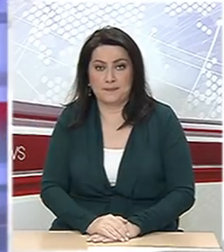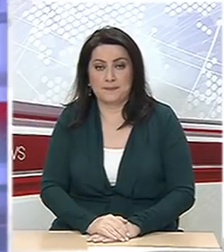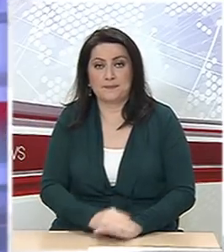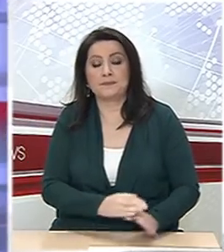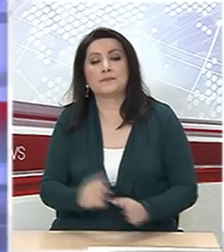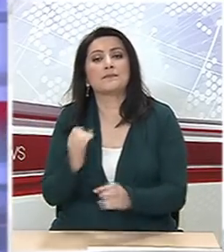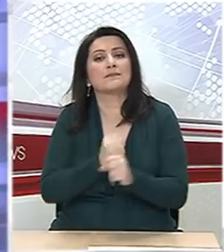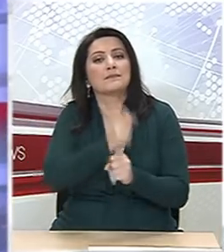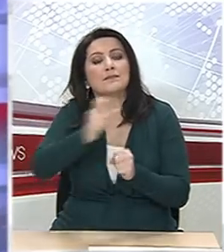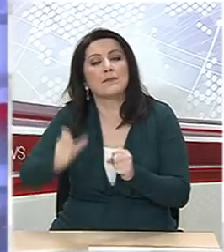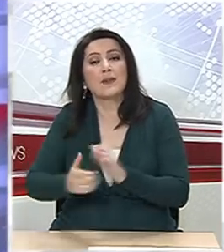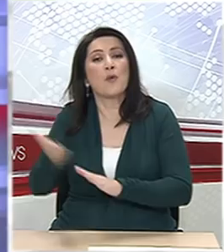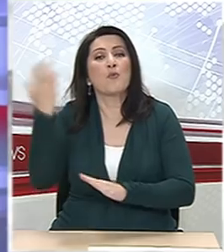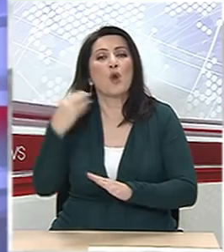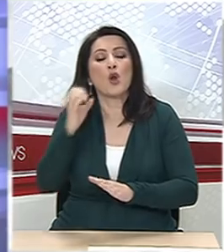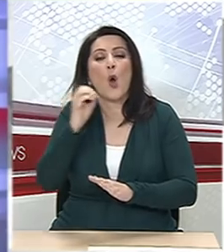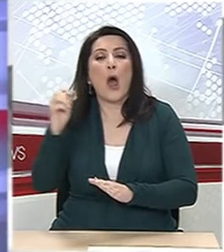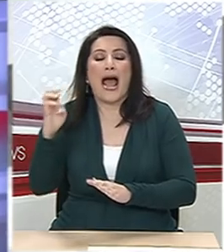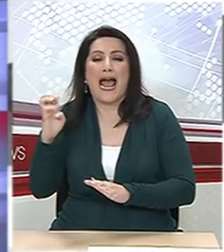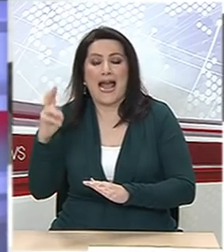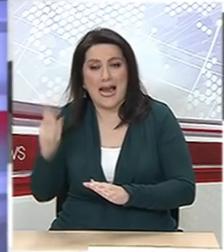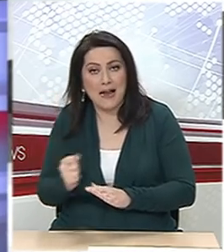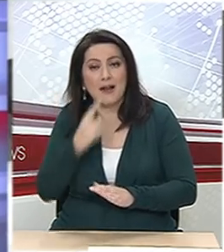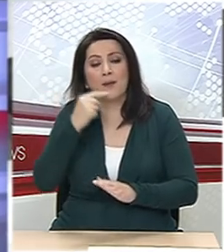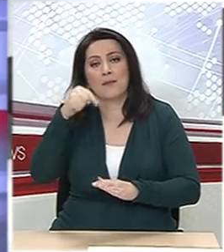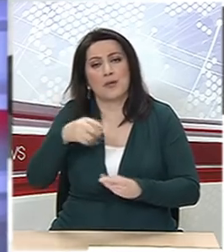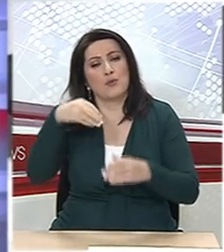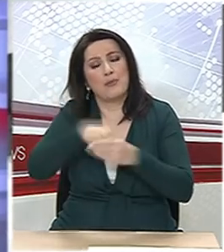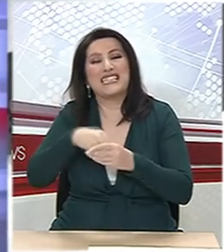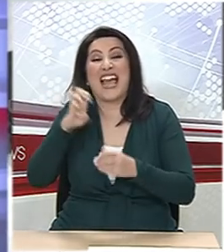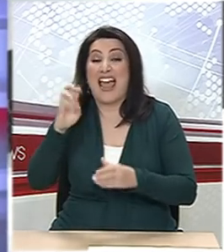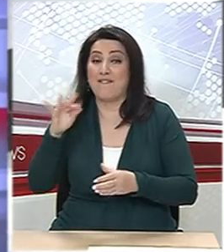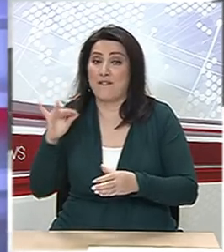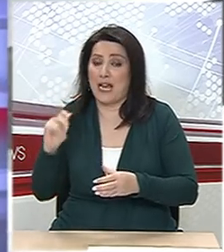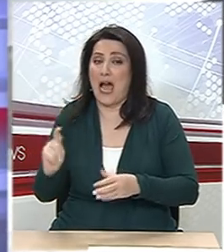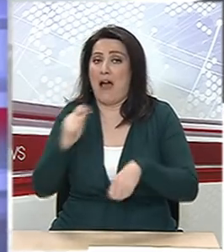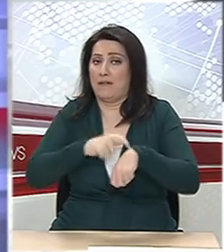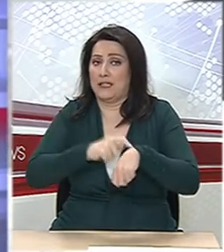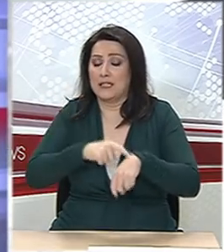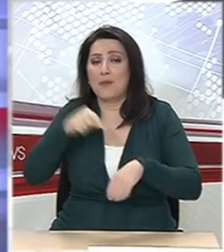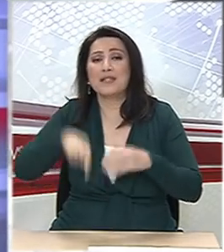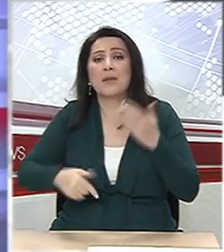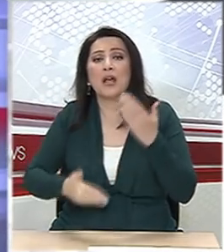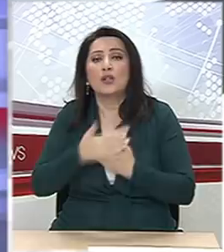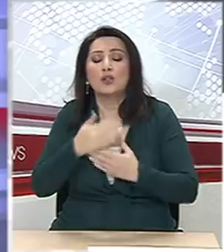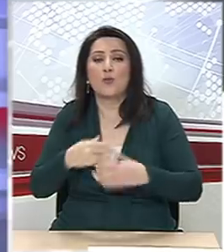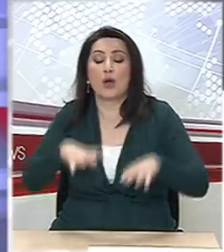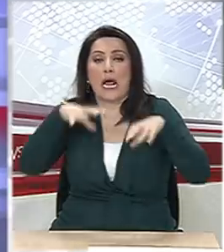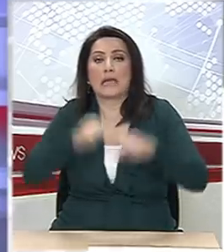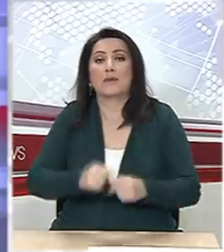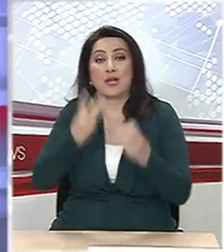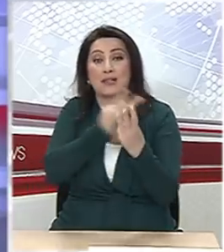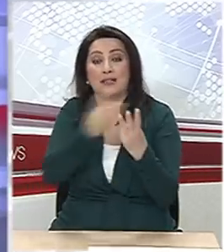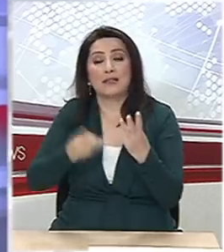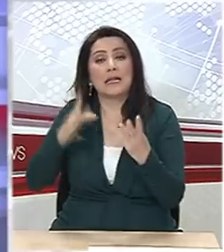Οι εργαζόμενοι του ΤΕΟΣ Οργανισμού Ασφάλισης Ελευθέρων Επαγγελματιών, το οποίο έχει ενταχθεί στον ΕΦΚΑ, προχώρησαν το πρωί σε ευνηδιαστική κατάληψη 3